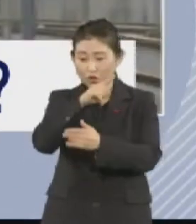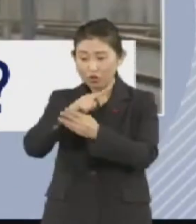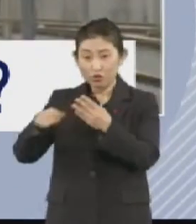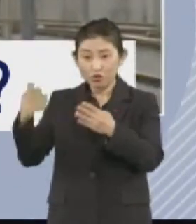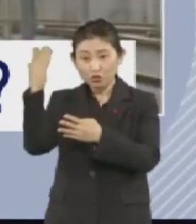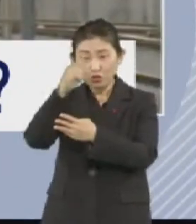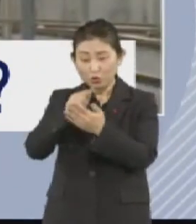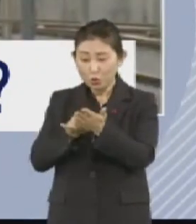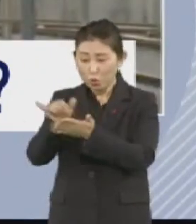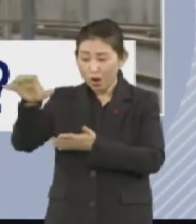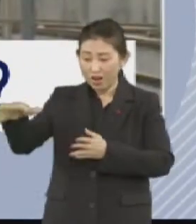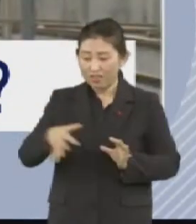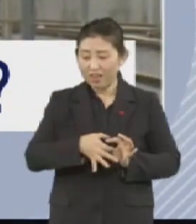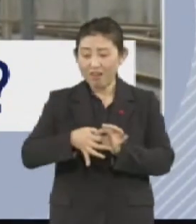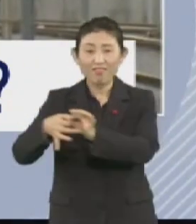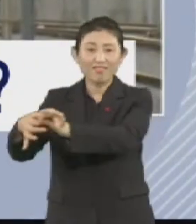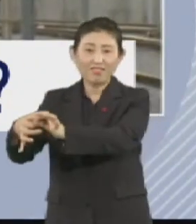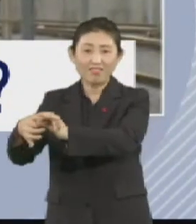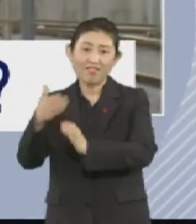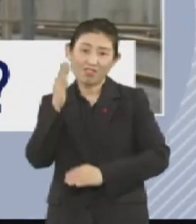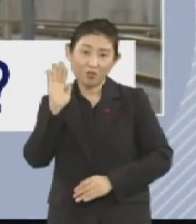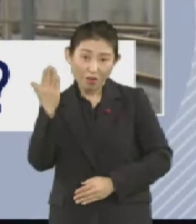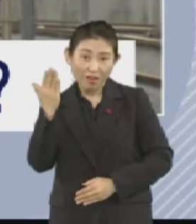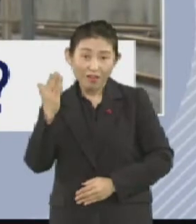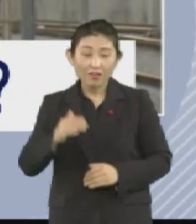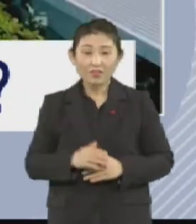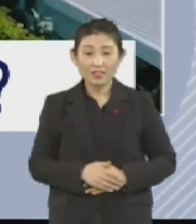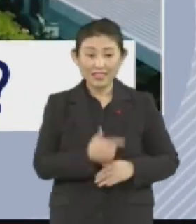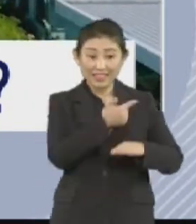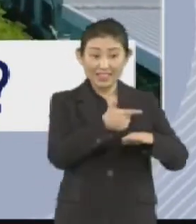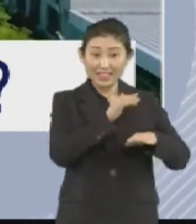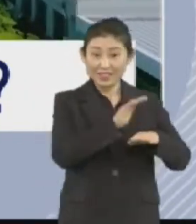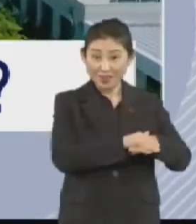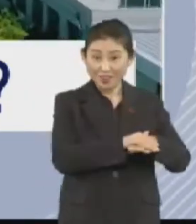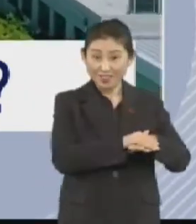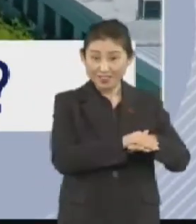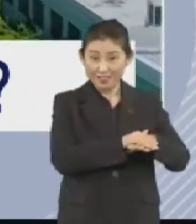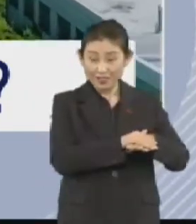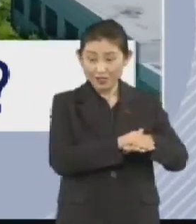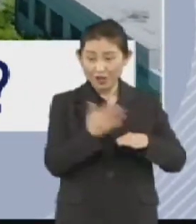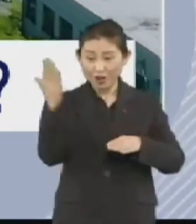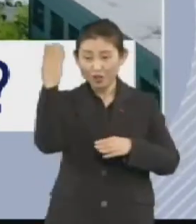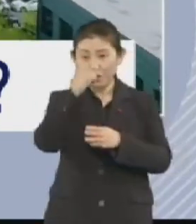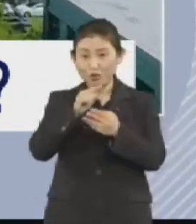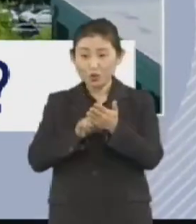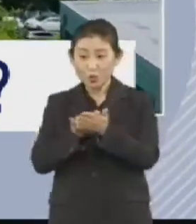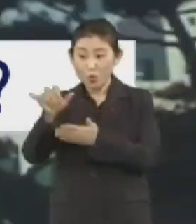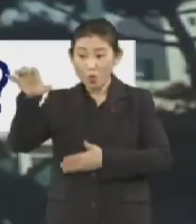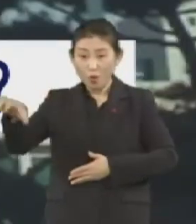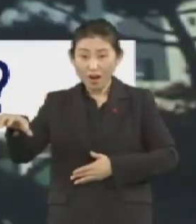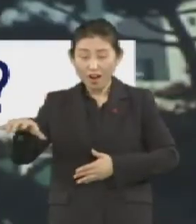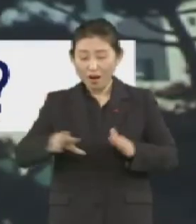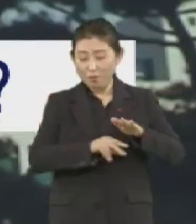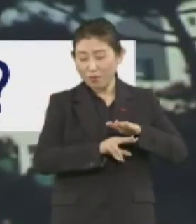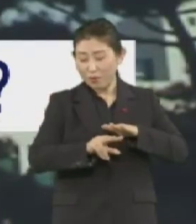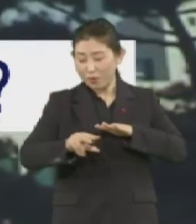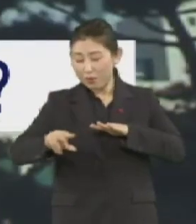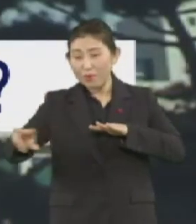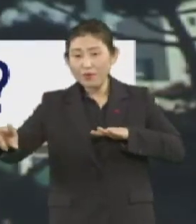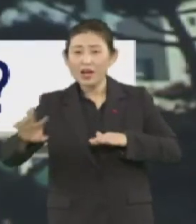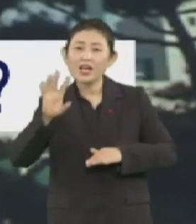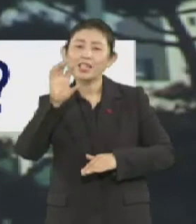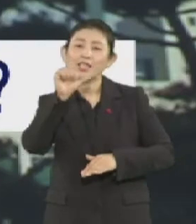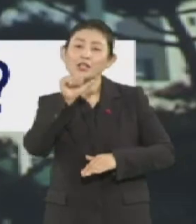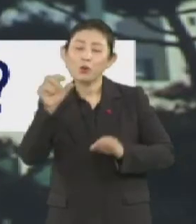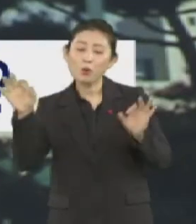청주공항까지 연장되게 돼 있습니다. 이렇게 되면 대전에서 청주공항까지 45분이면 갈 수 있는